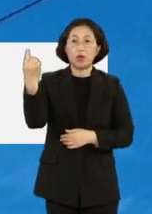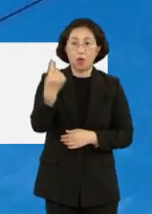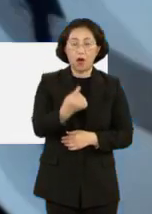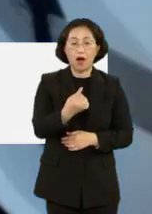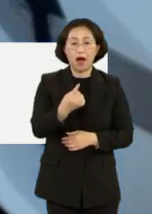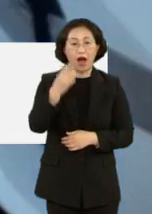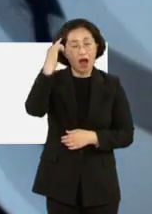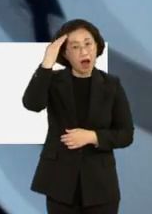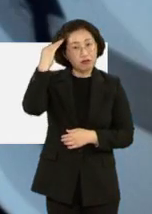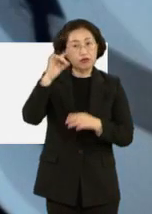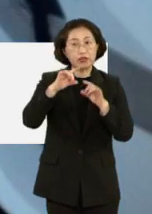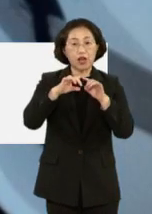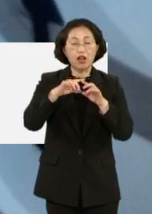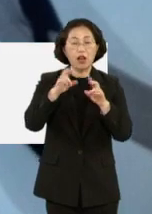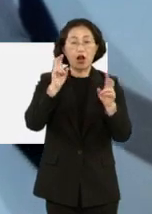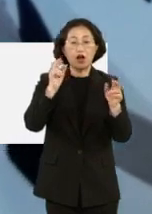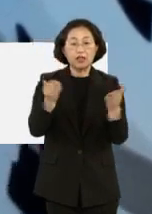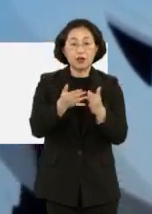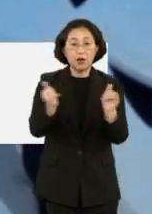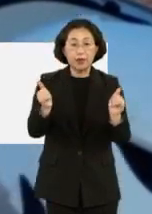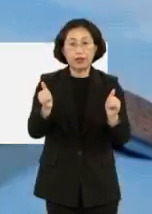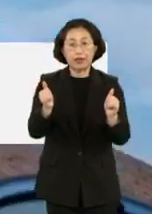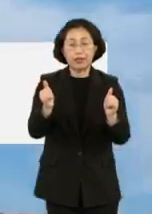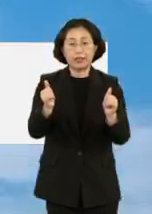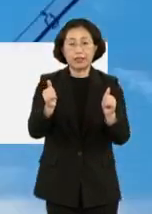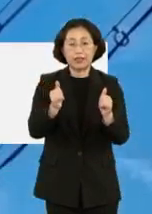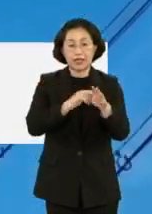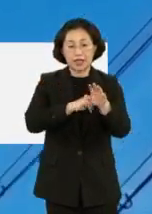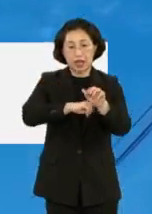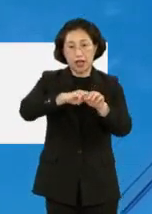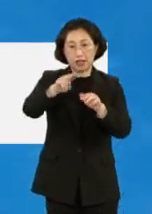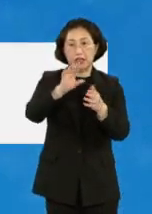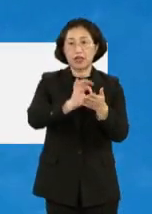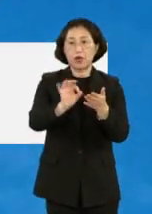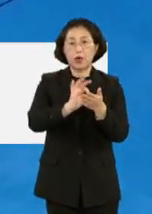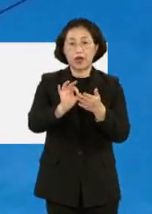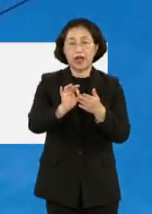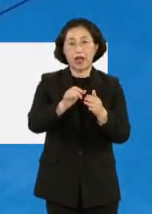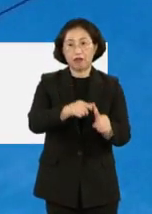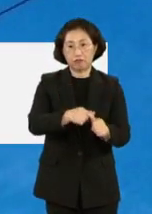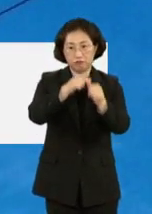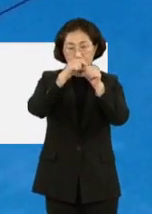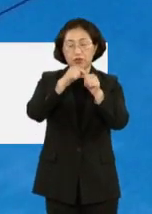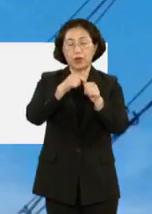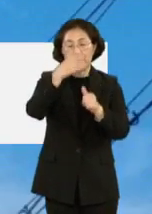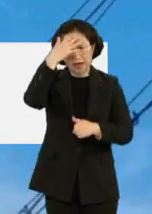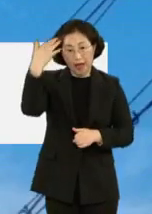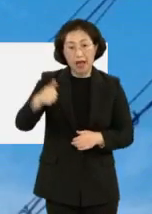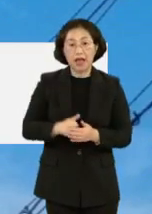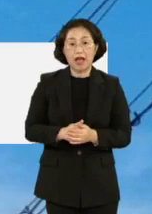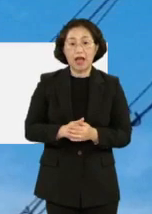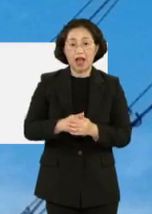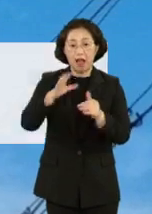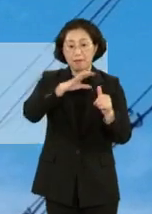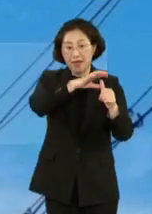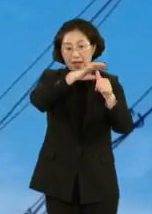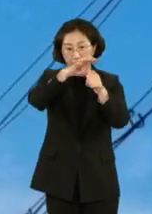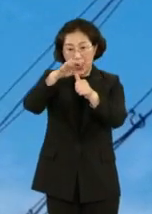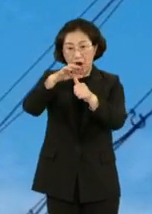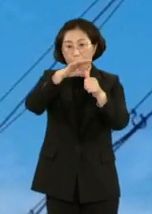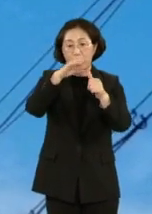구조대원들과 한국전력 직원들이 한국전력 경량 사다리차를 이용해 무사히 구조했습니다. 이 사고는 패러글라이딩을